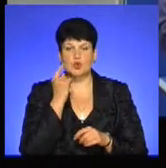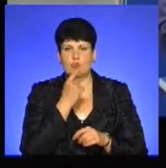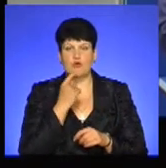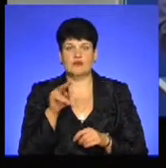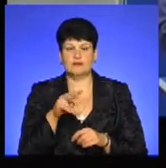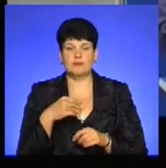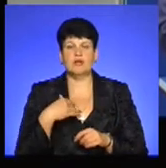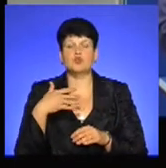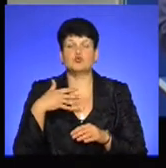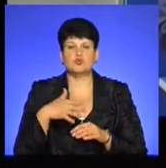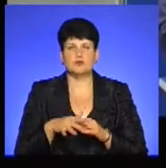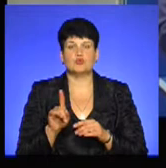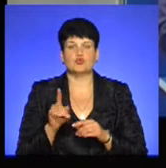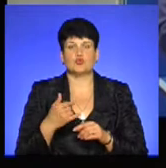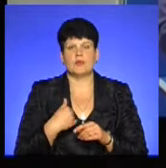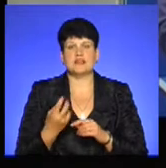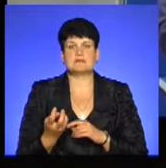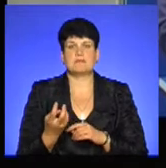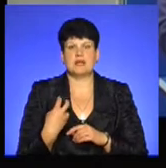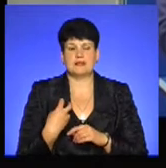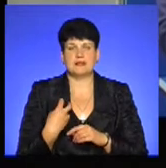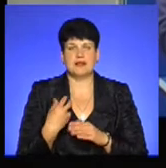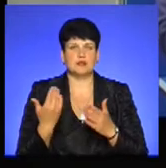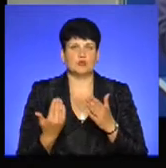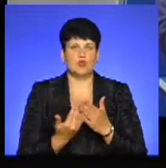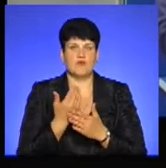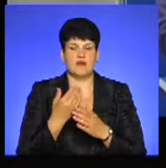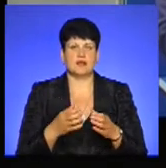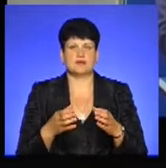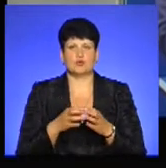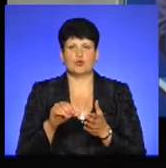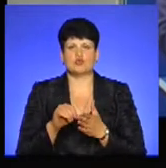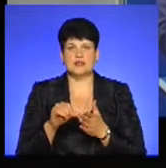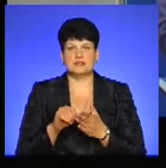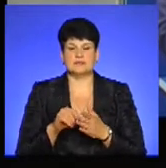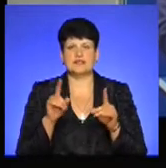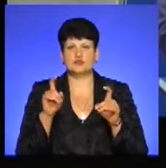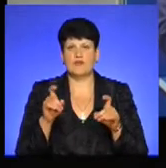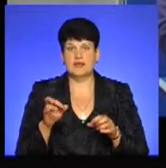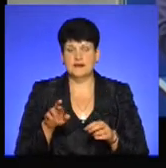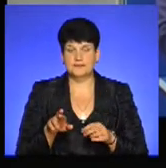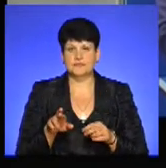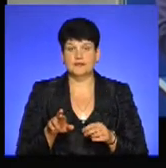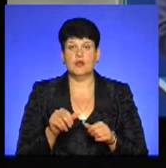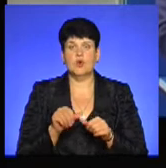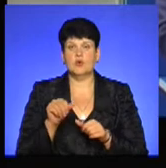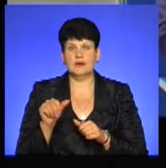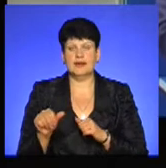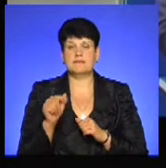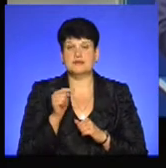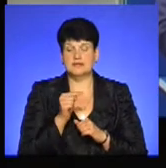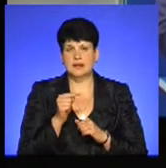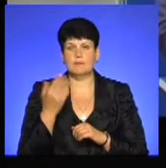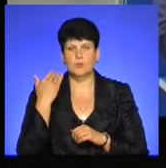розуміли, що до нас прийде зовсім нова категорія учасників тестування. Окремі з них попередні